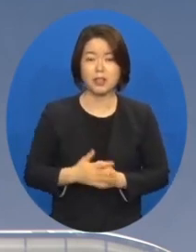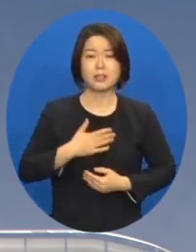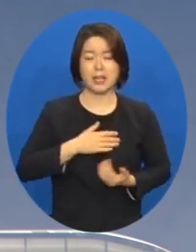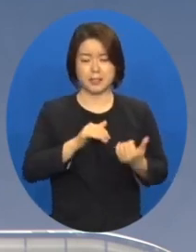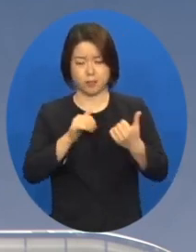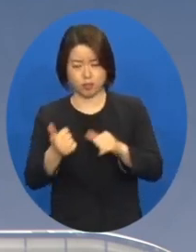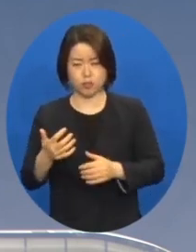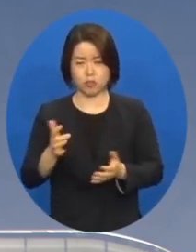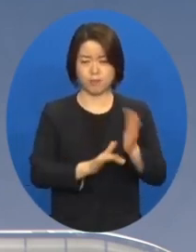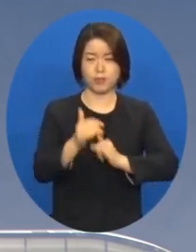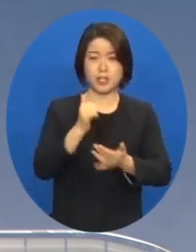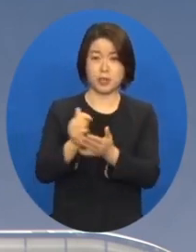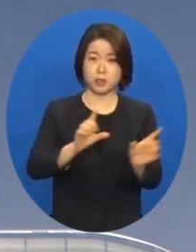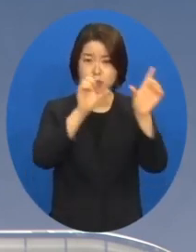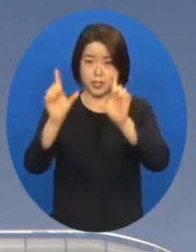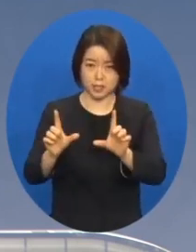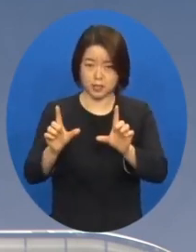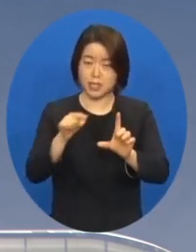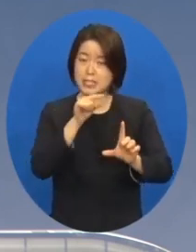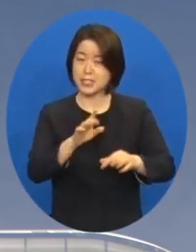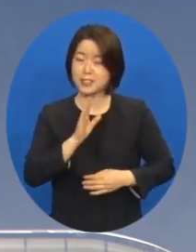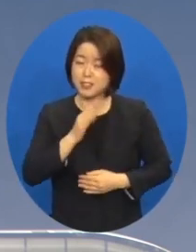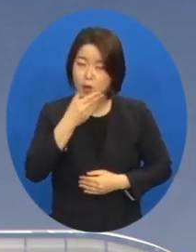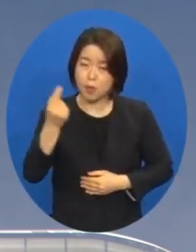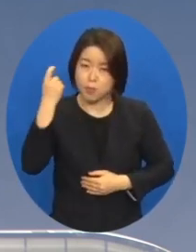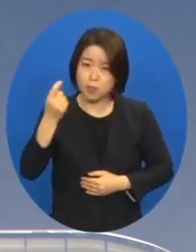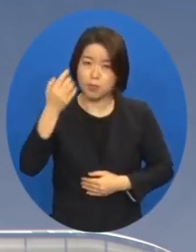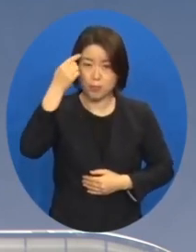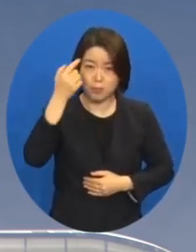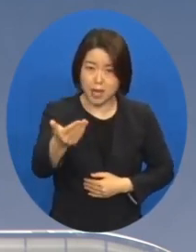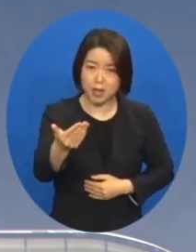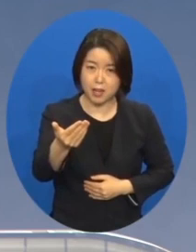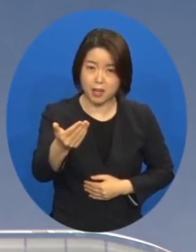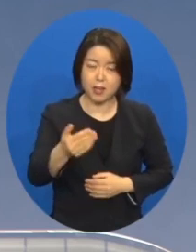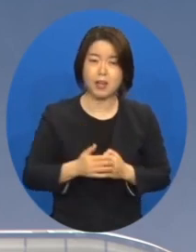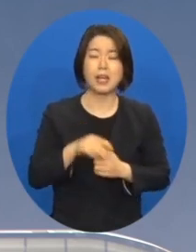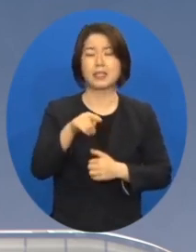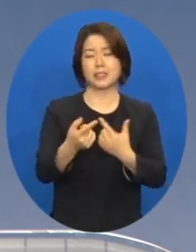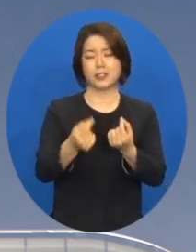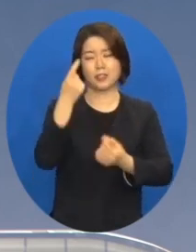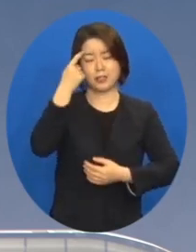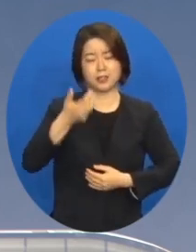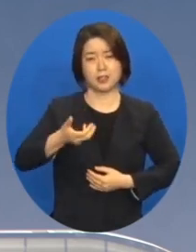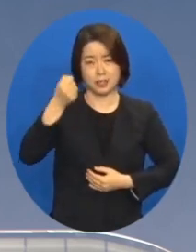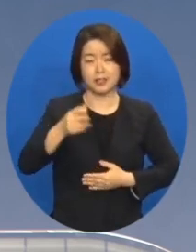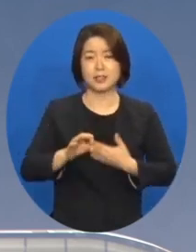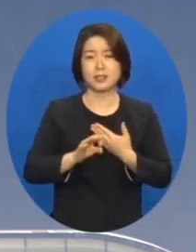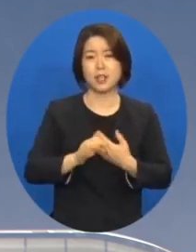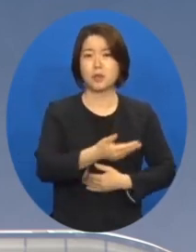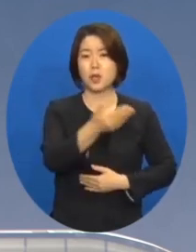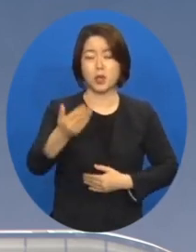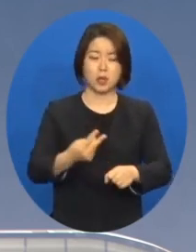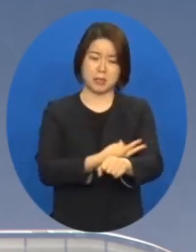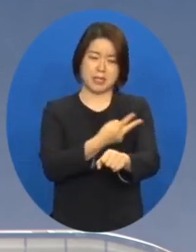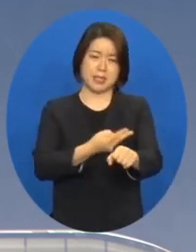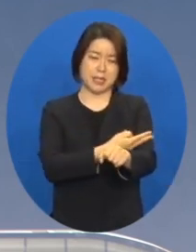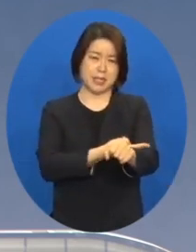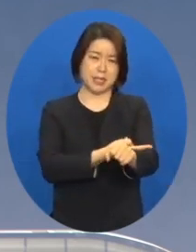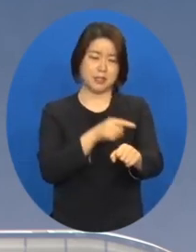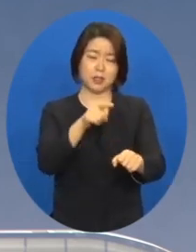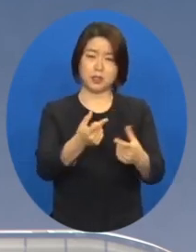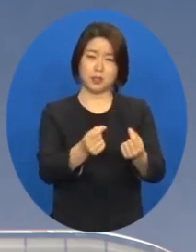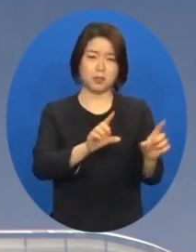예수로 사는 것이 진짜 복음입니까? 정말 그렇게 생각한다면 여러분은 에서처럼은 살지 않을